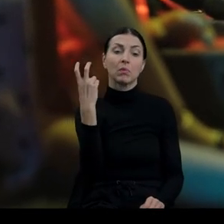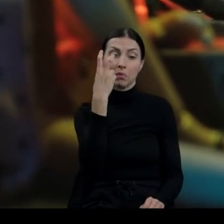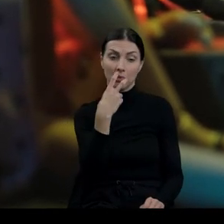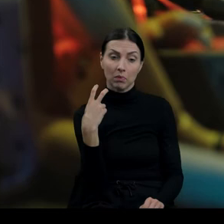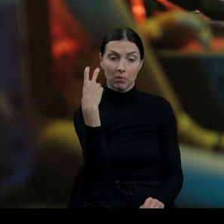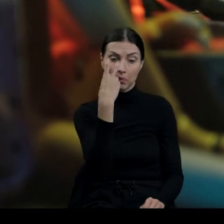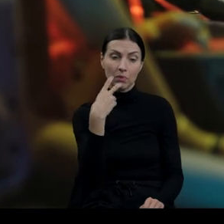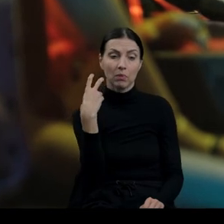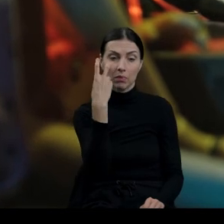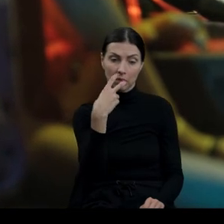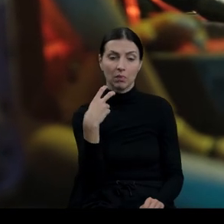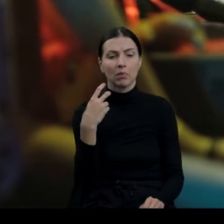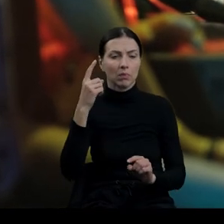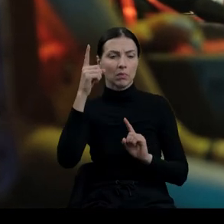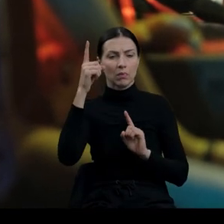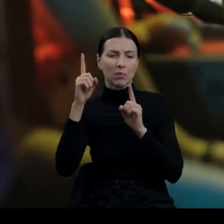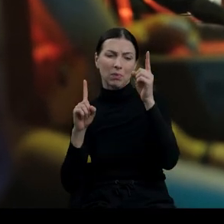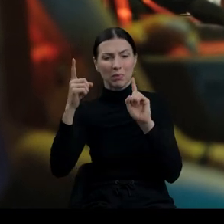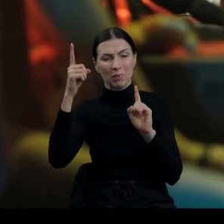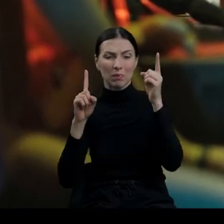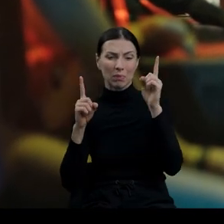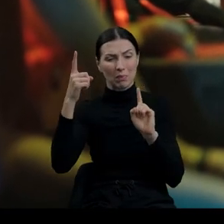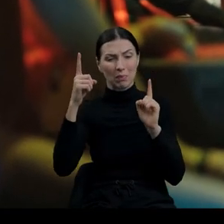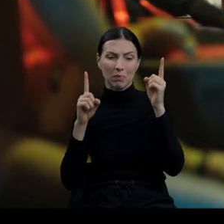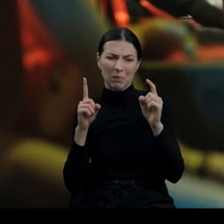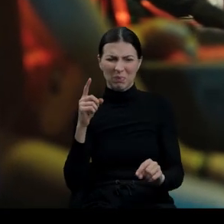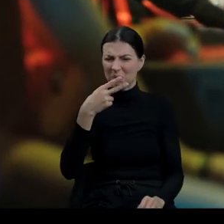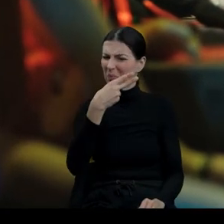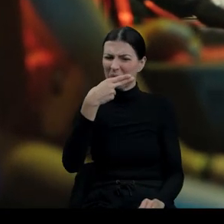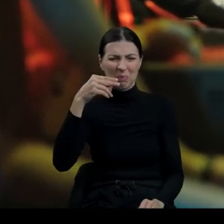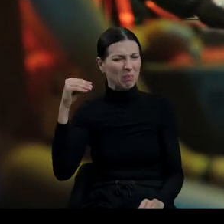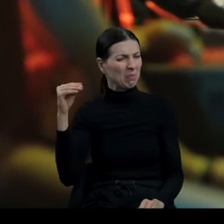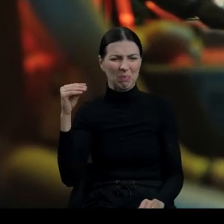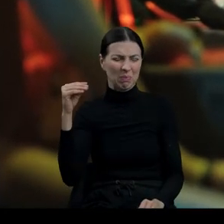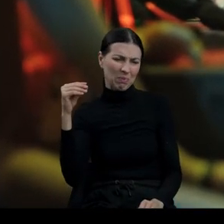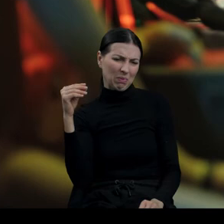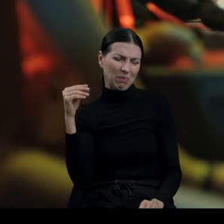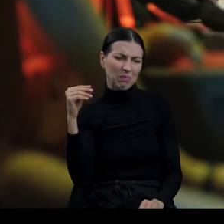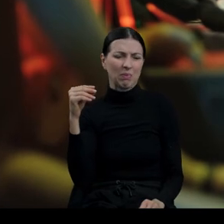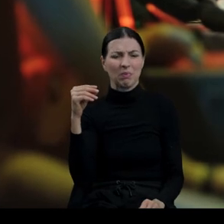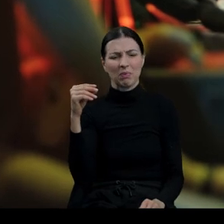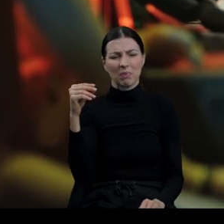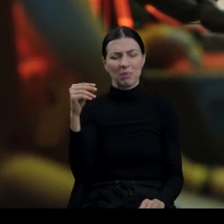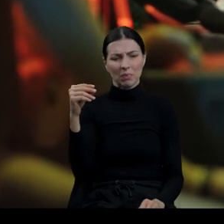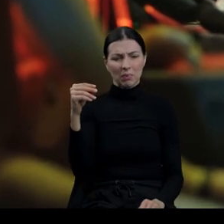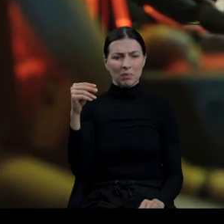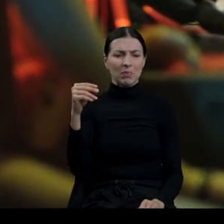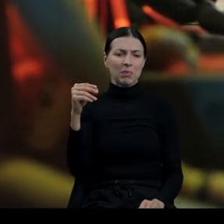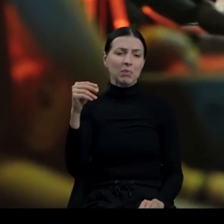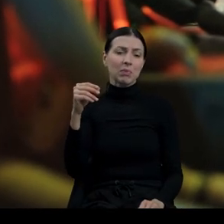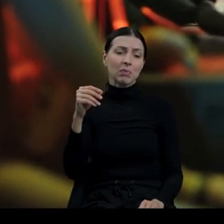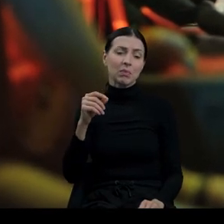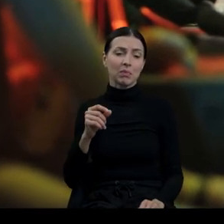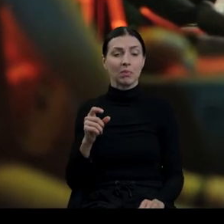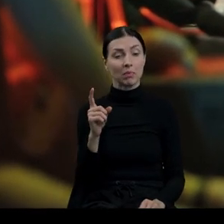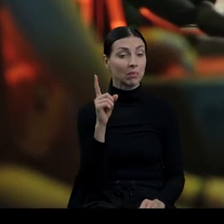ma jakieś swoje drogi, takie jak wszyscy wiemy, zupełnie nowe, inne, co innego się robi i